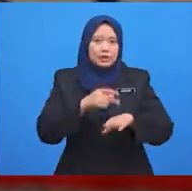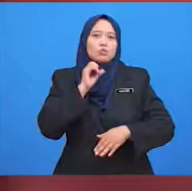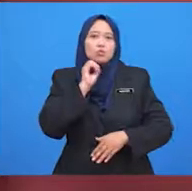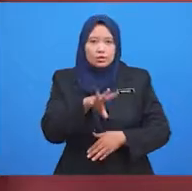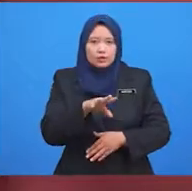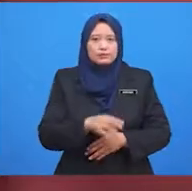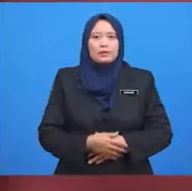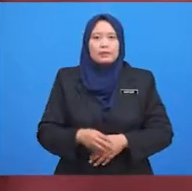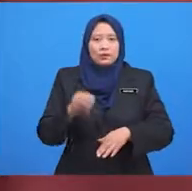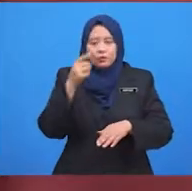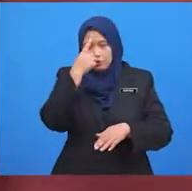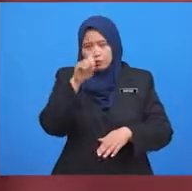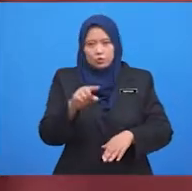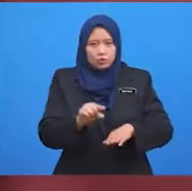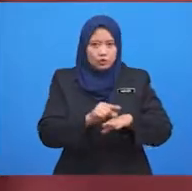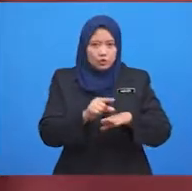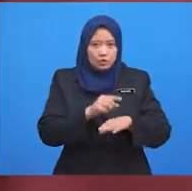rawatan.